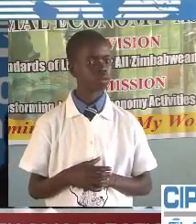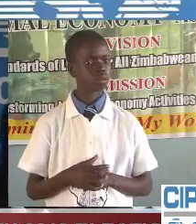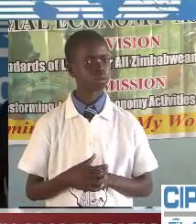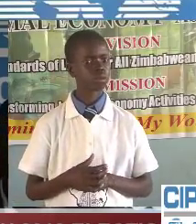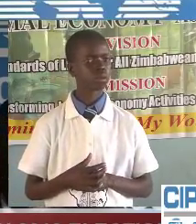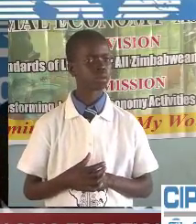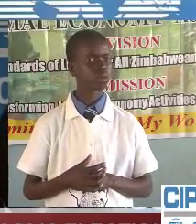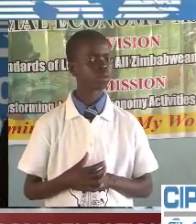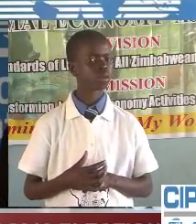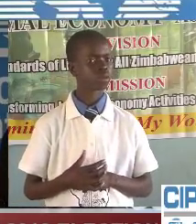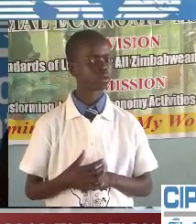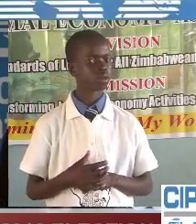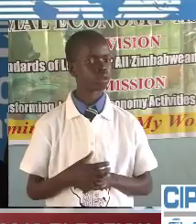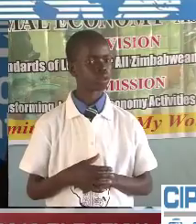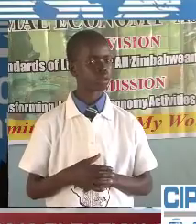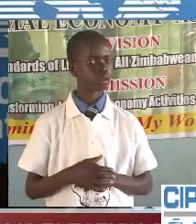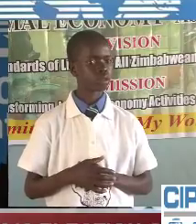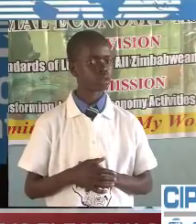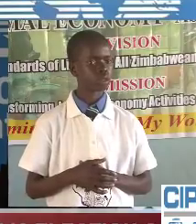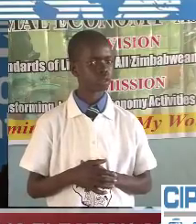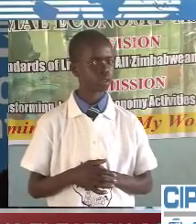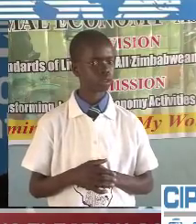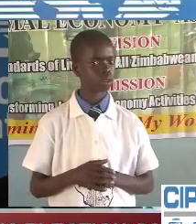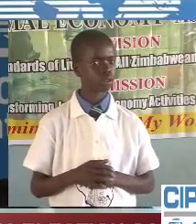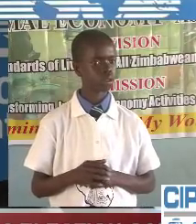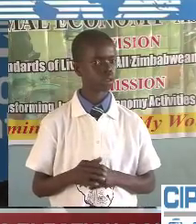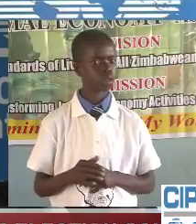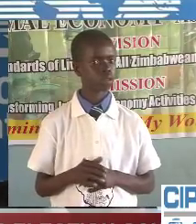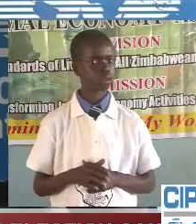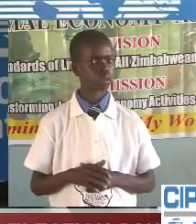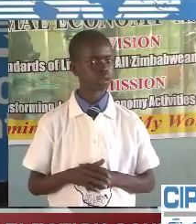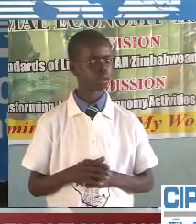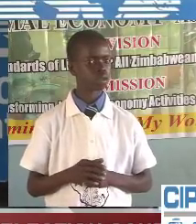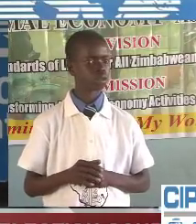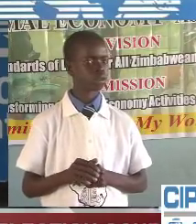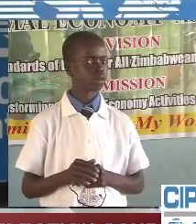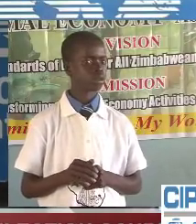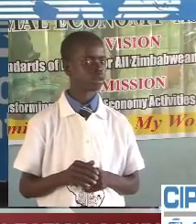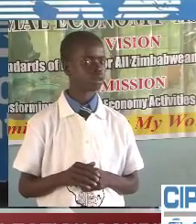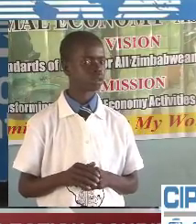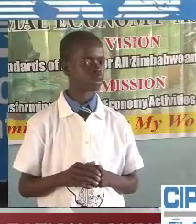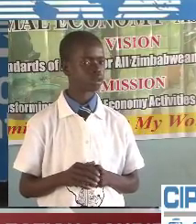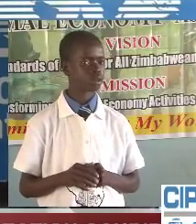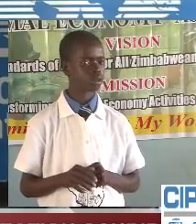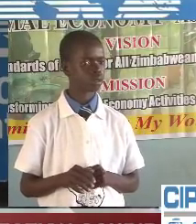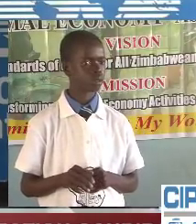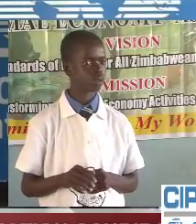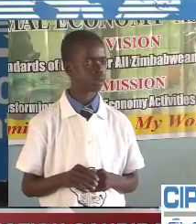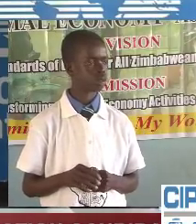Vane macontributions tiri kuona manje timbonzwawo mibvunzo.